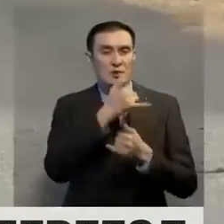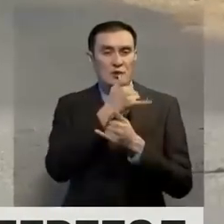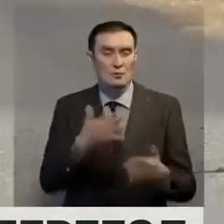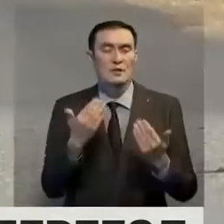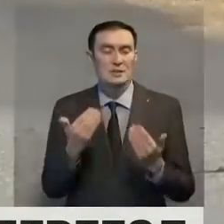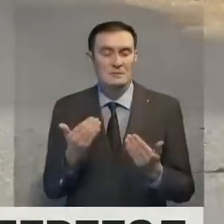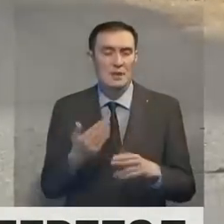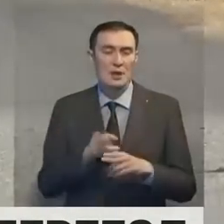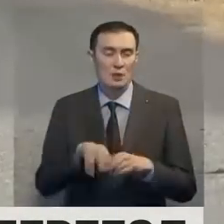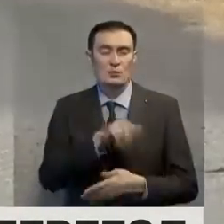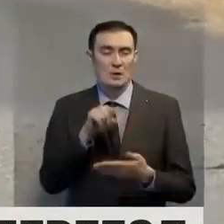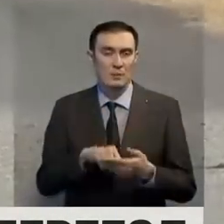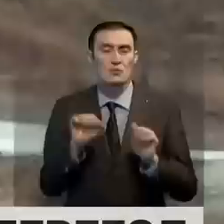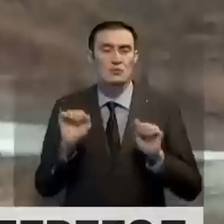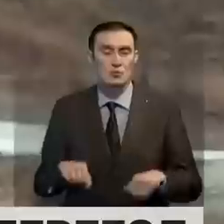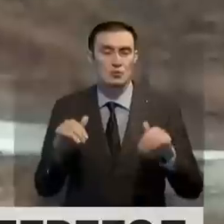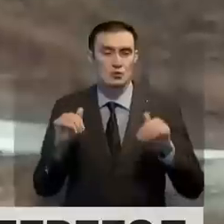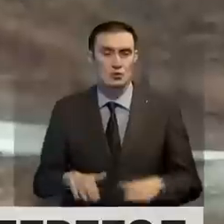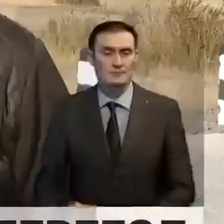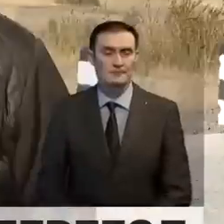проблема решилась.